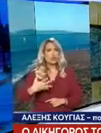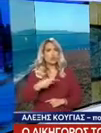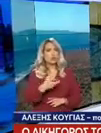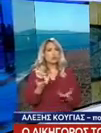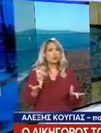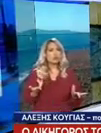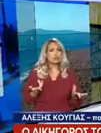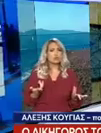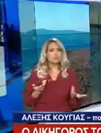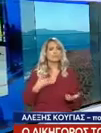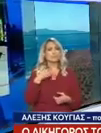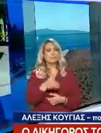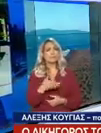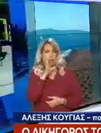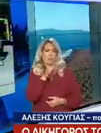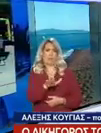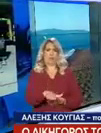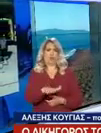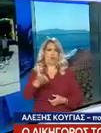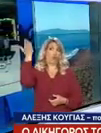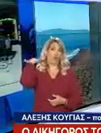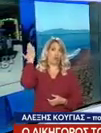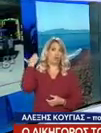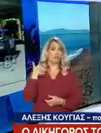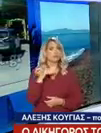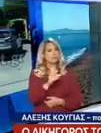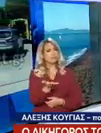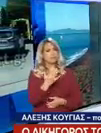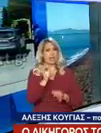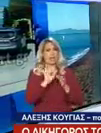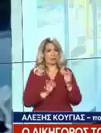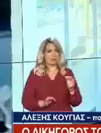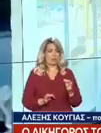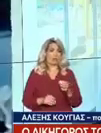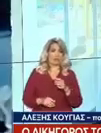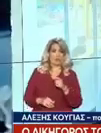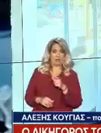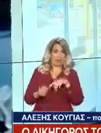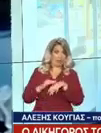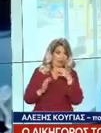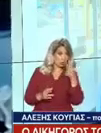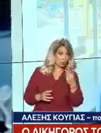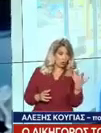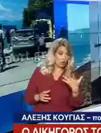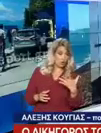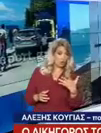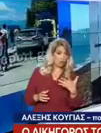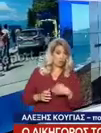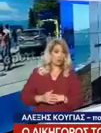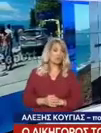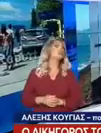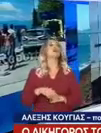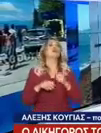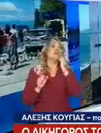Όταν τον γνώρισα, ήταν ένα πολύ μικρό παιδί και τον ρώτησα λεπτομέρειες. Ήταν 22 ετών τότε. Σε αυτά τα εγκλήματα ήταν